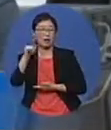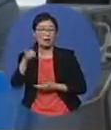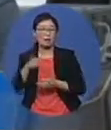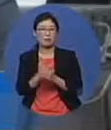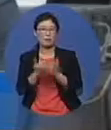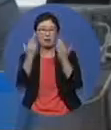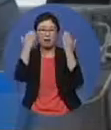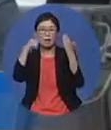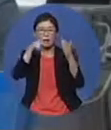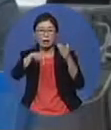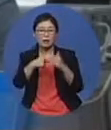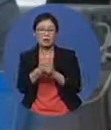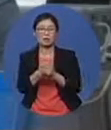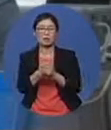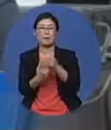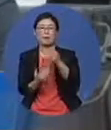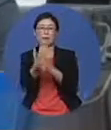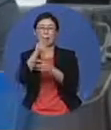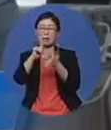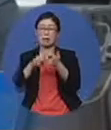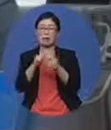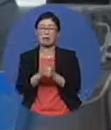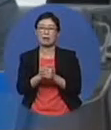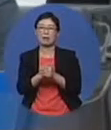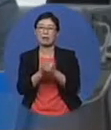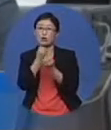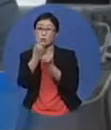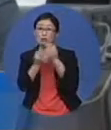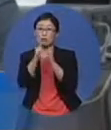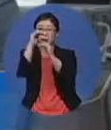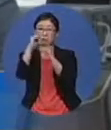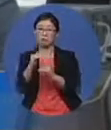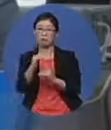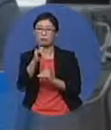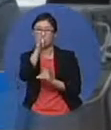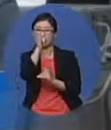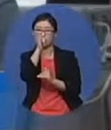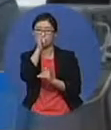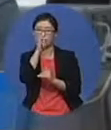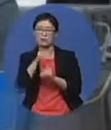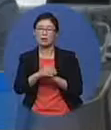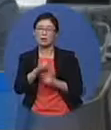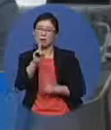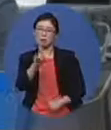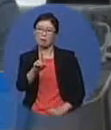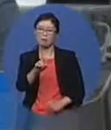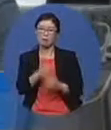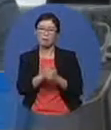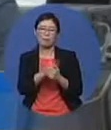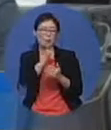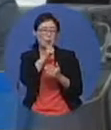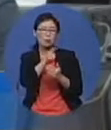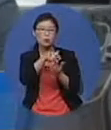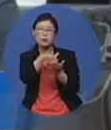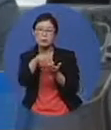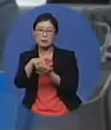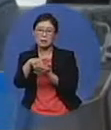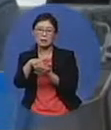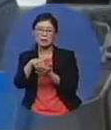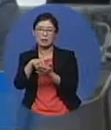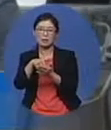사건 경위서라고 작성한 게 있습니다. 그런 내용들 보면 충분히 그 고소인 측에서 이야기하는